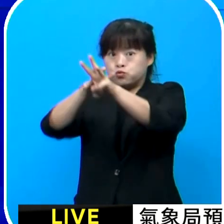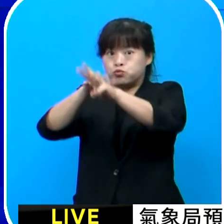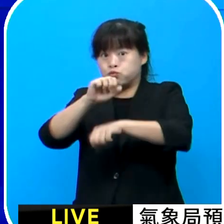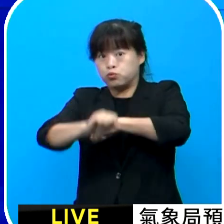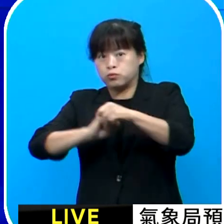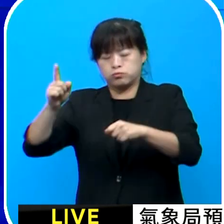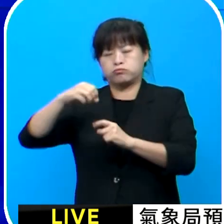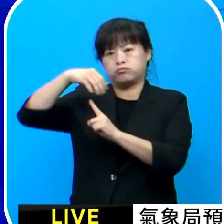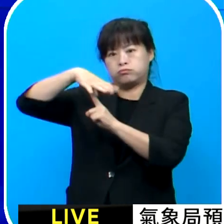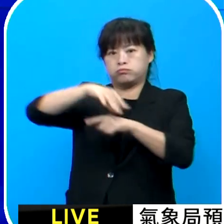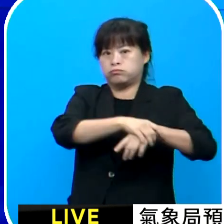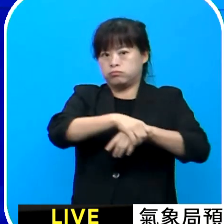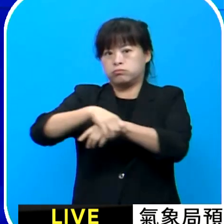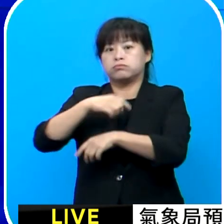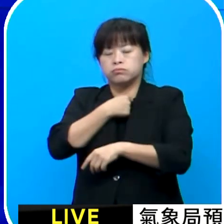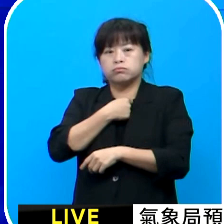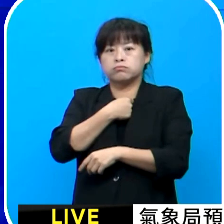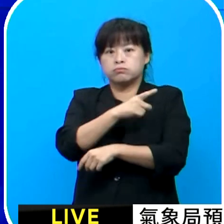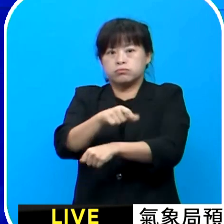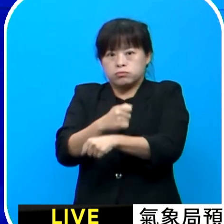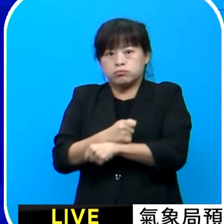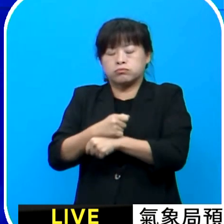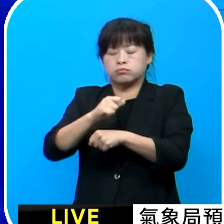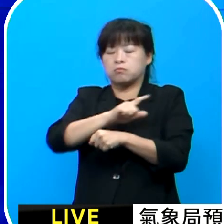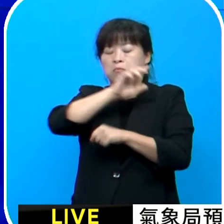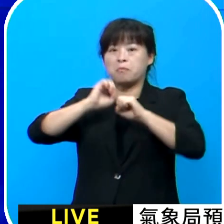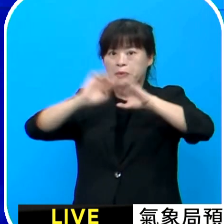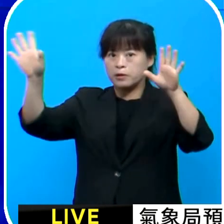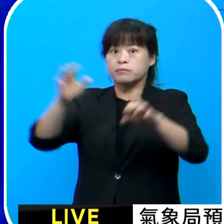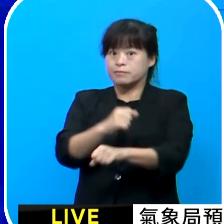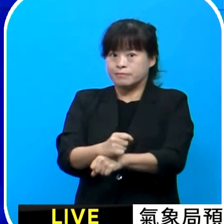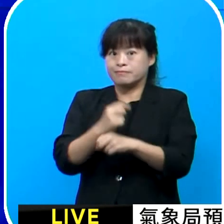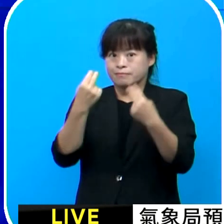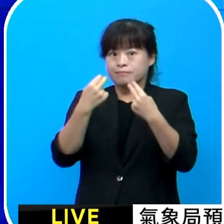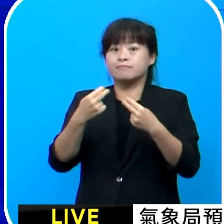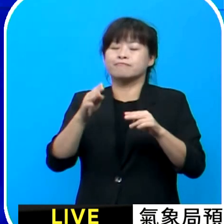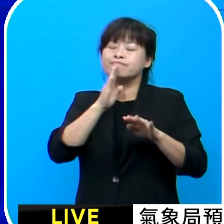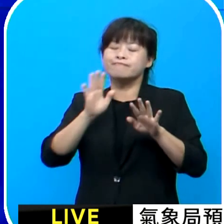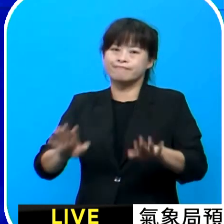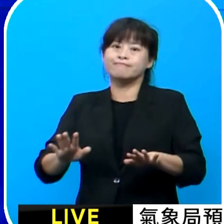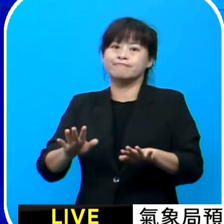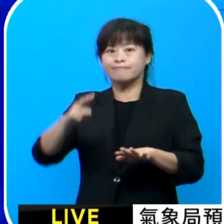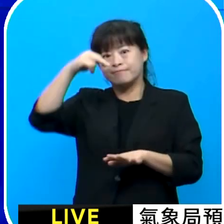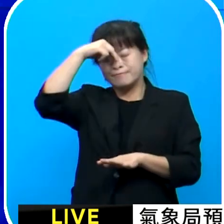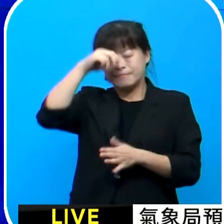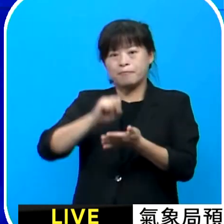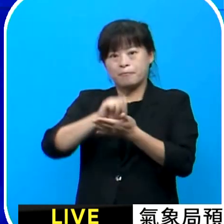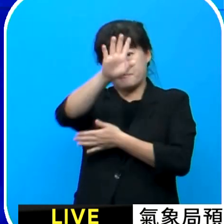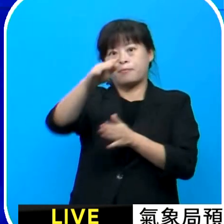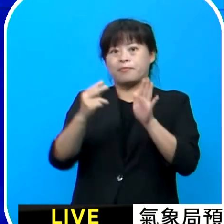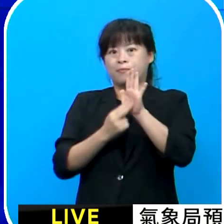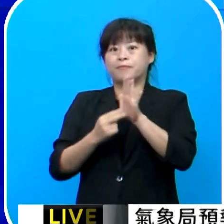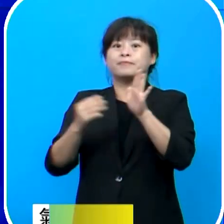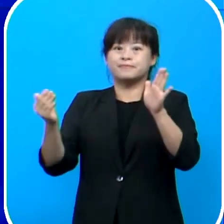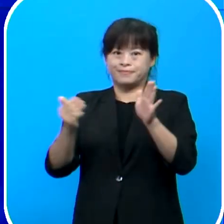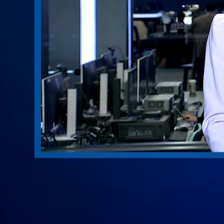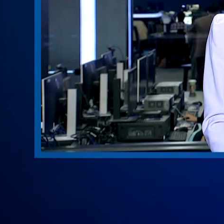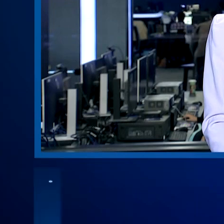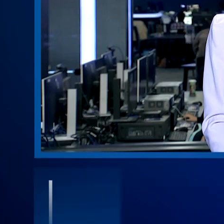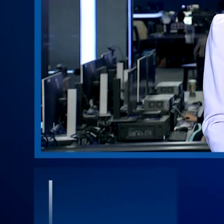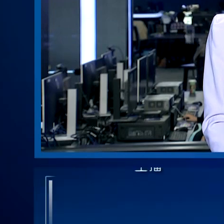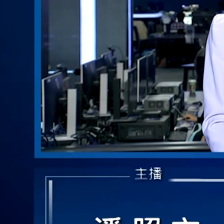活动要携带雨具备用，并且多注意最新的天气讯息。以上就是今天下午的最新说明。